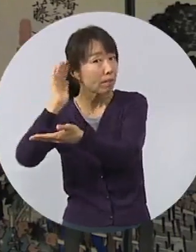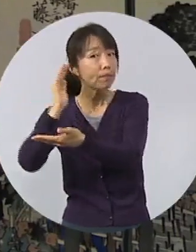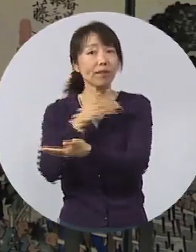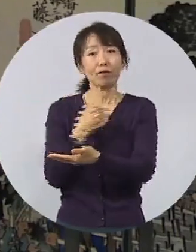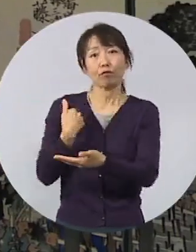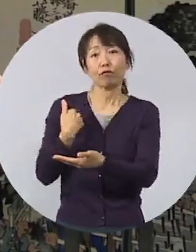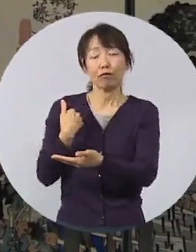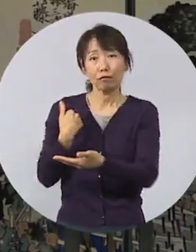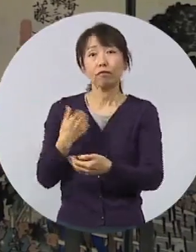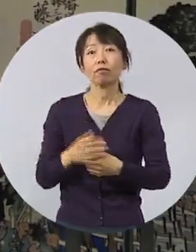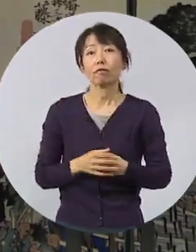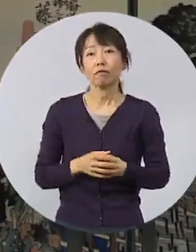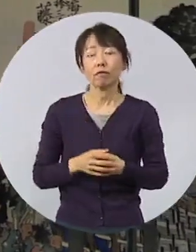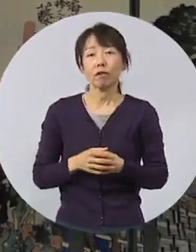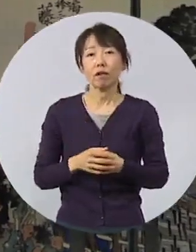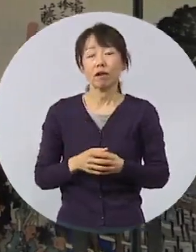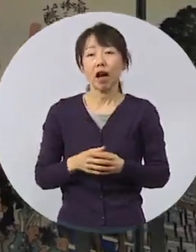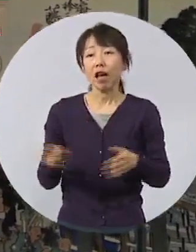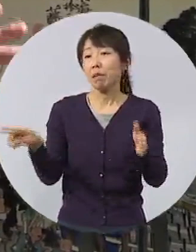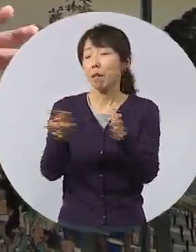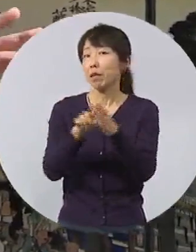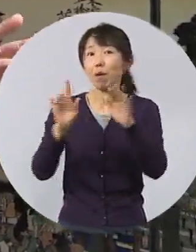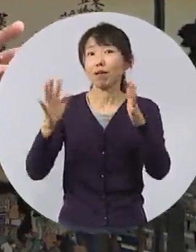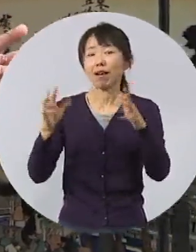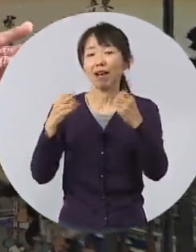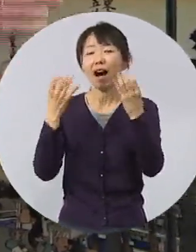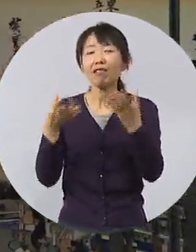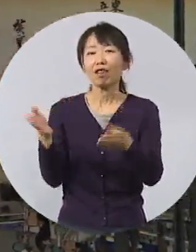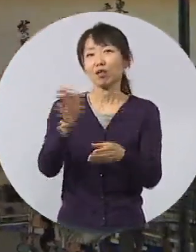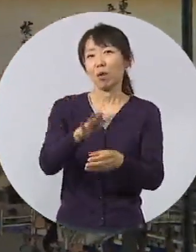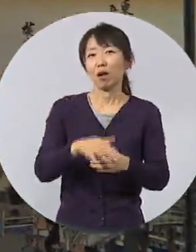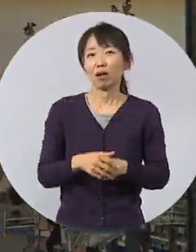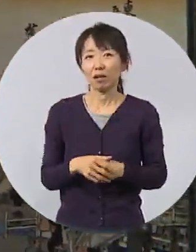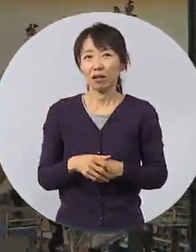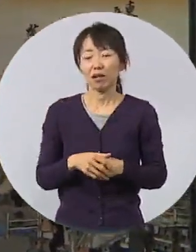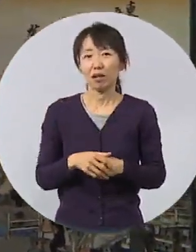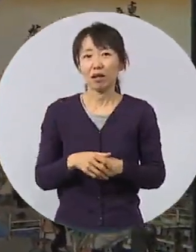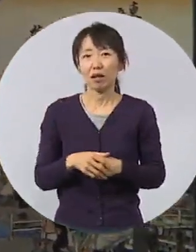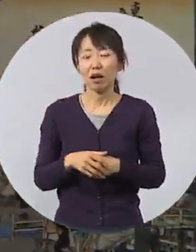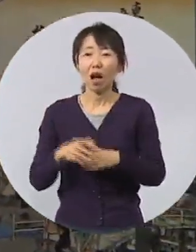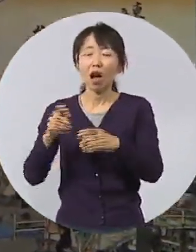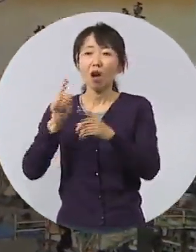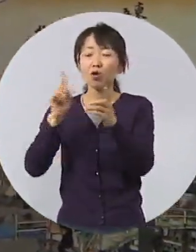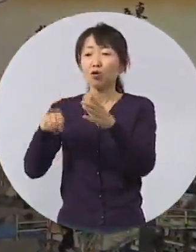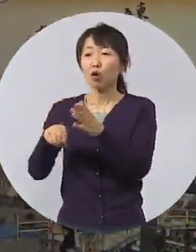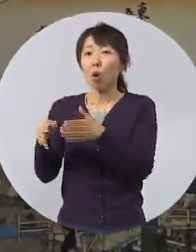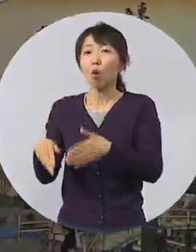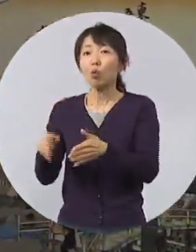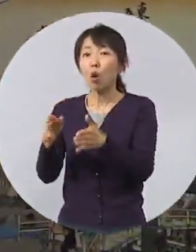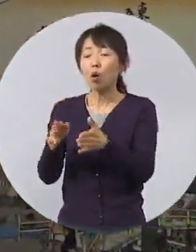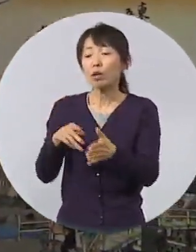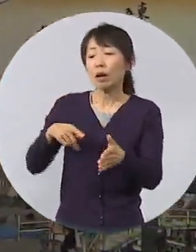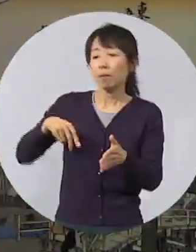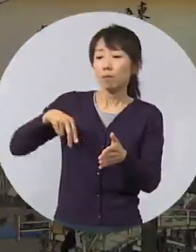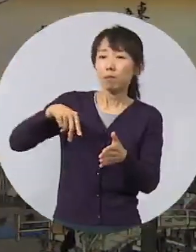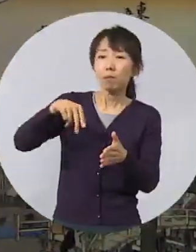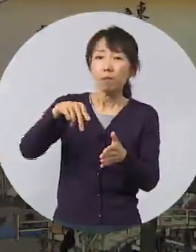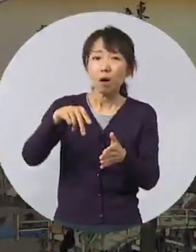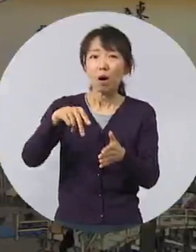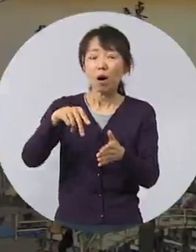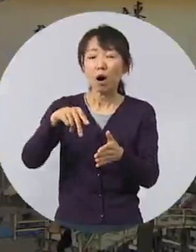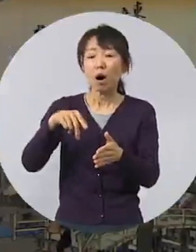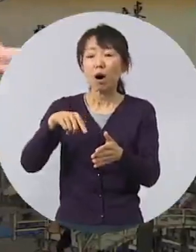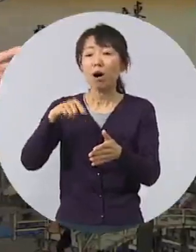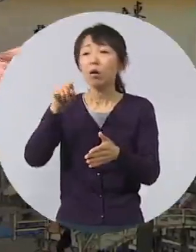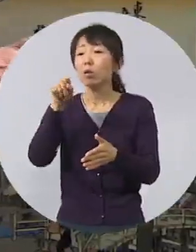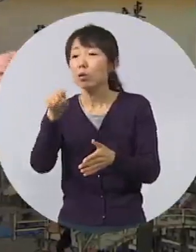みにしたんですね。ですから今までは何もなかったんですけれども、遊行通りからずっと来て藤沢地区に入った時に一つ